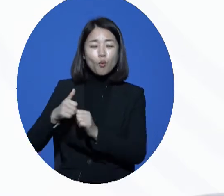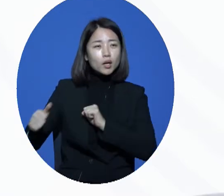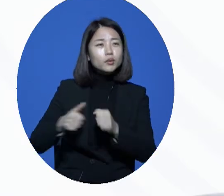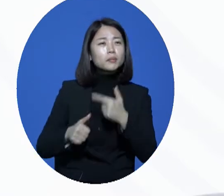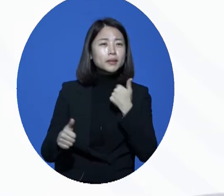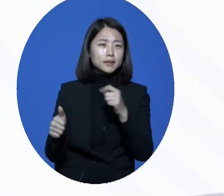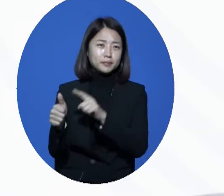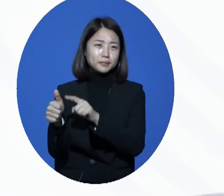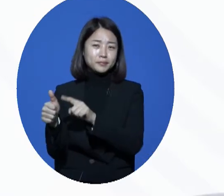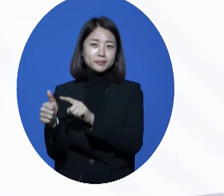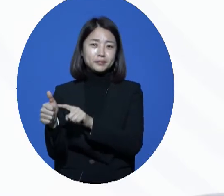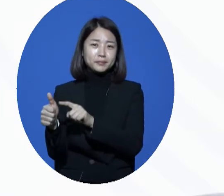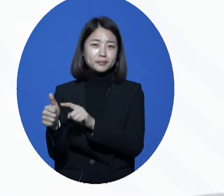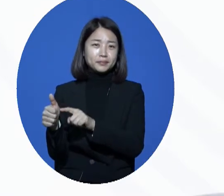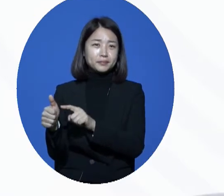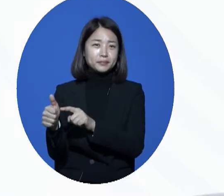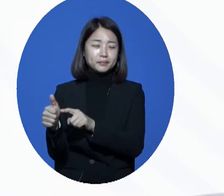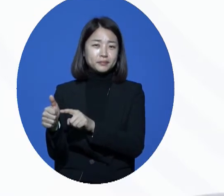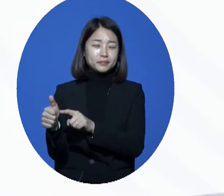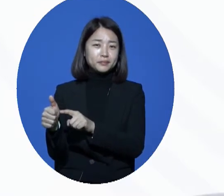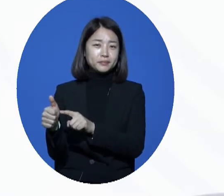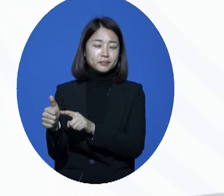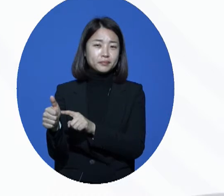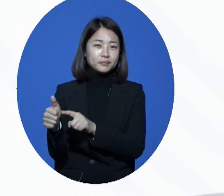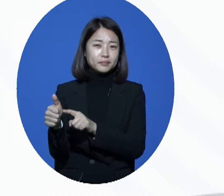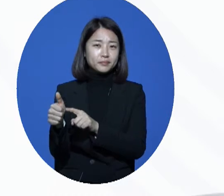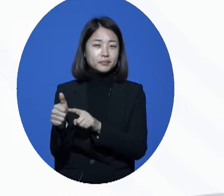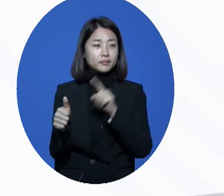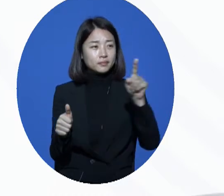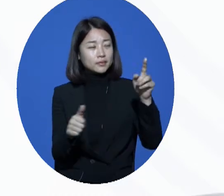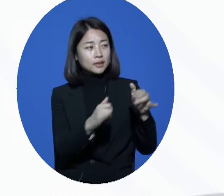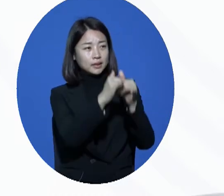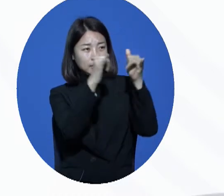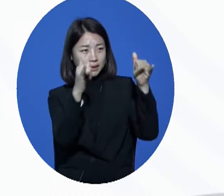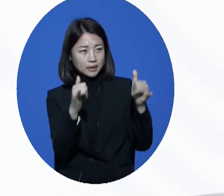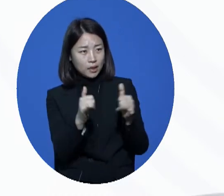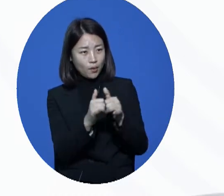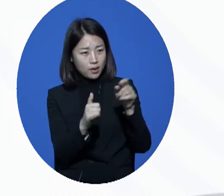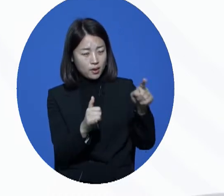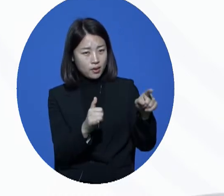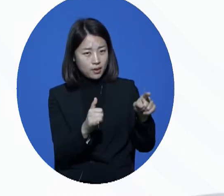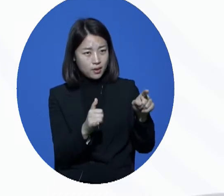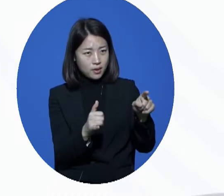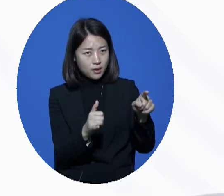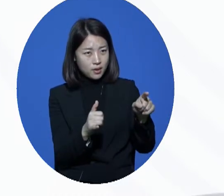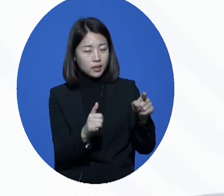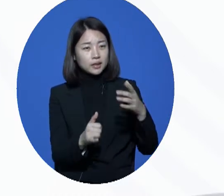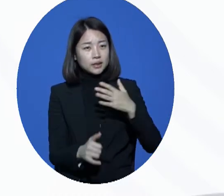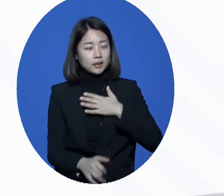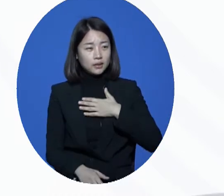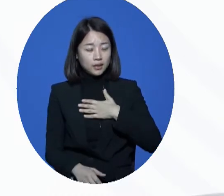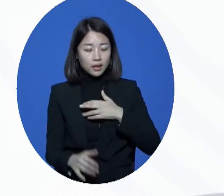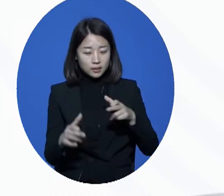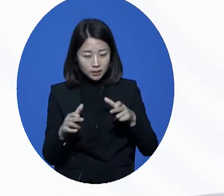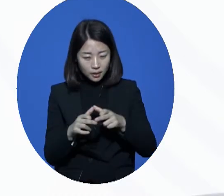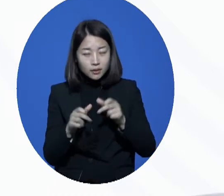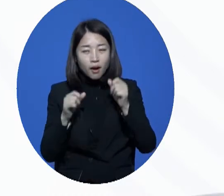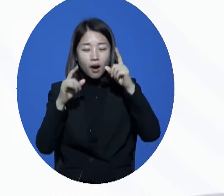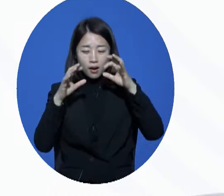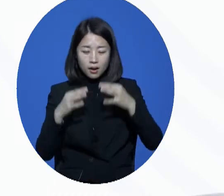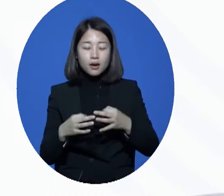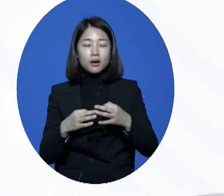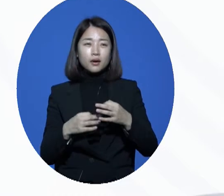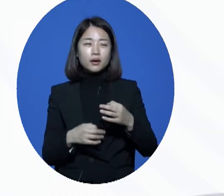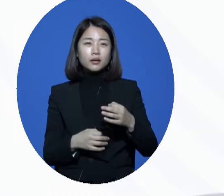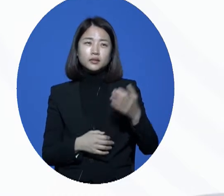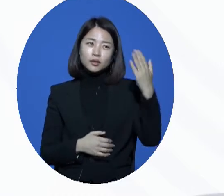이 강요되었었던 이런 사회의 질서들을 벗어나고자 했었던 그가 내 장애인이었지. 내가